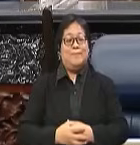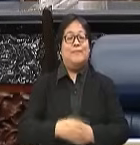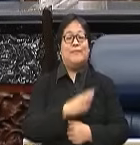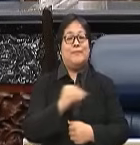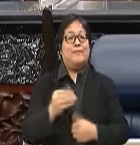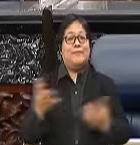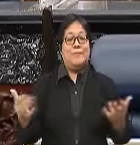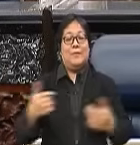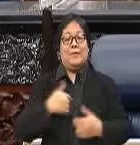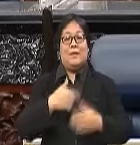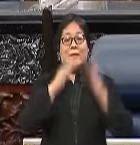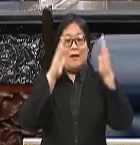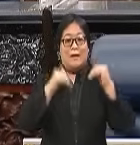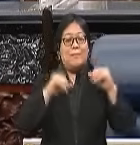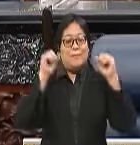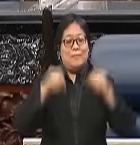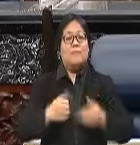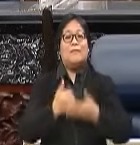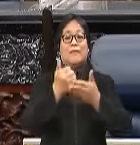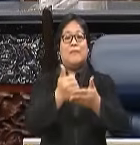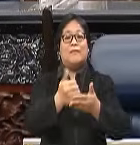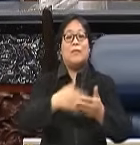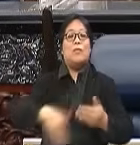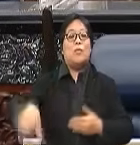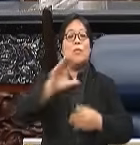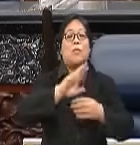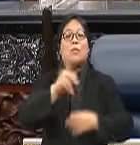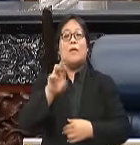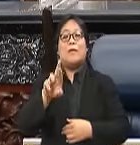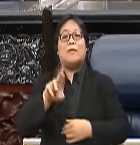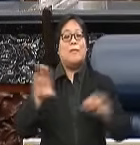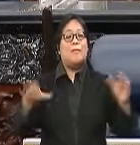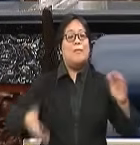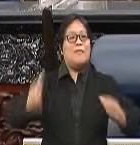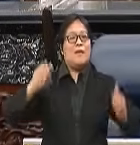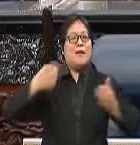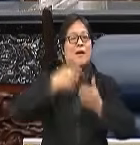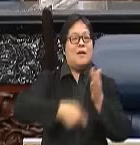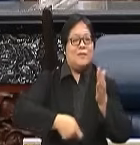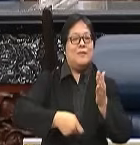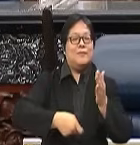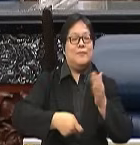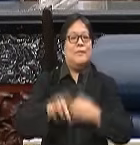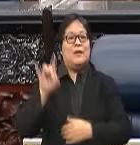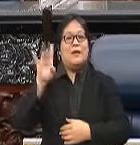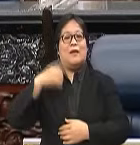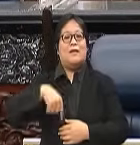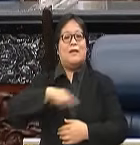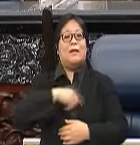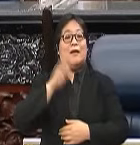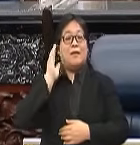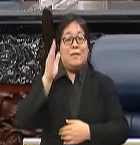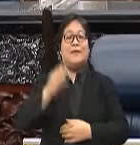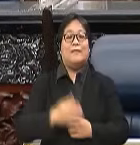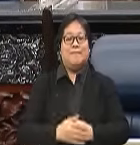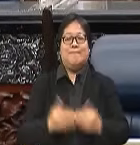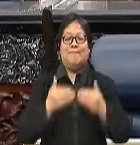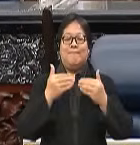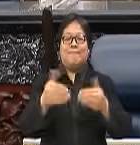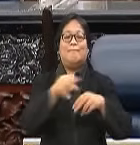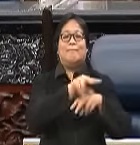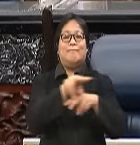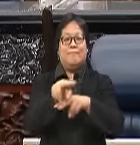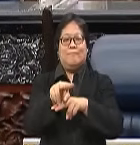dan dengan itu saya mengharapkan akan dapat membantu para kontraktor untuk membuat perbandingan harga sering salah kita akan terus